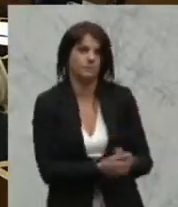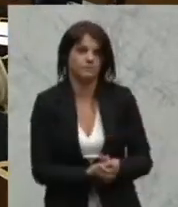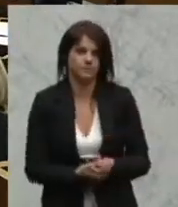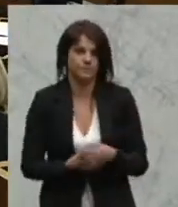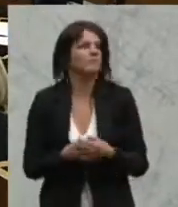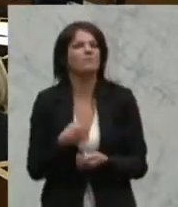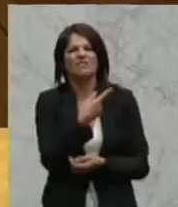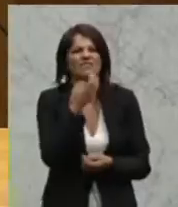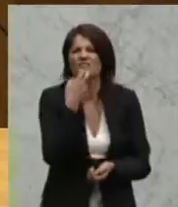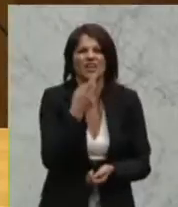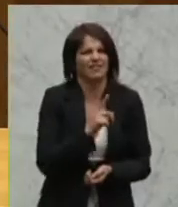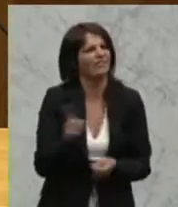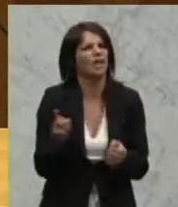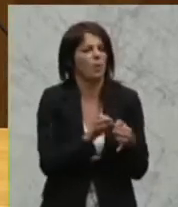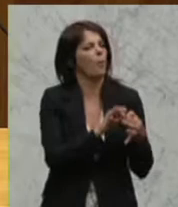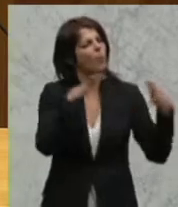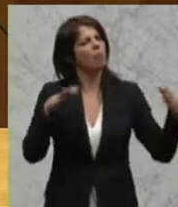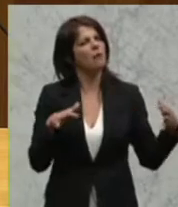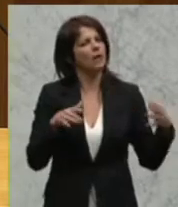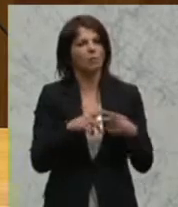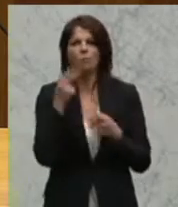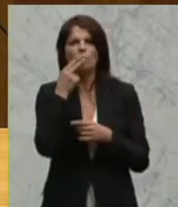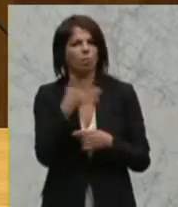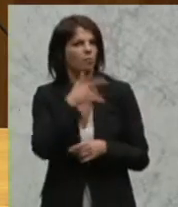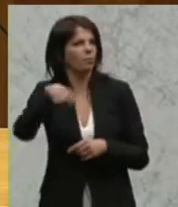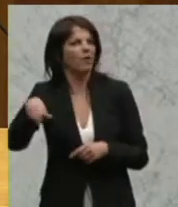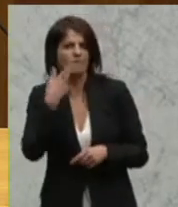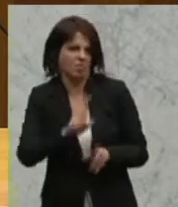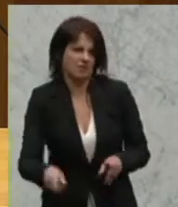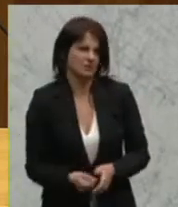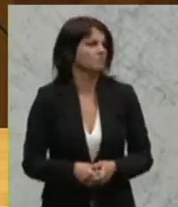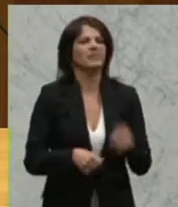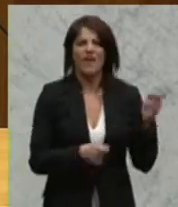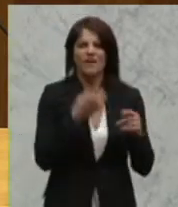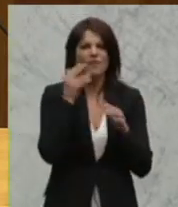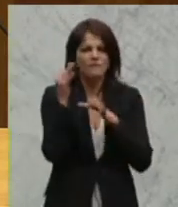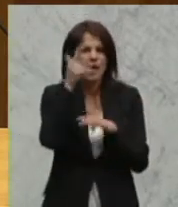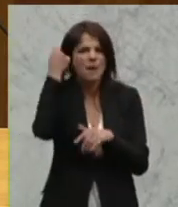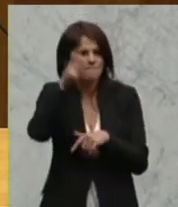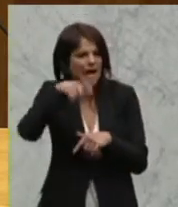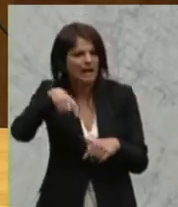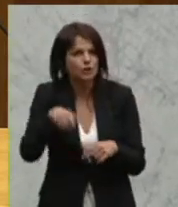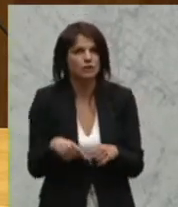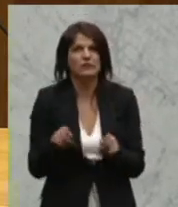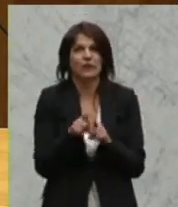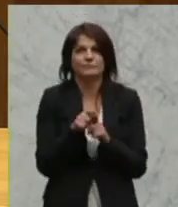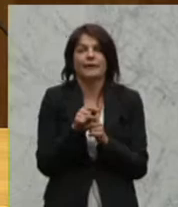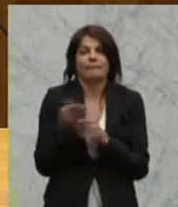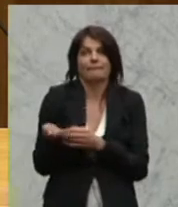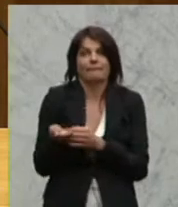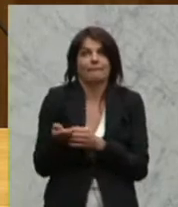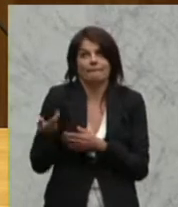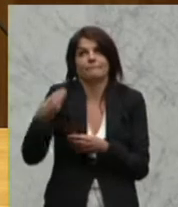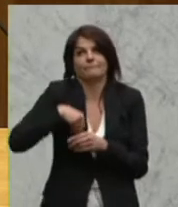Sie wollen ja keine unabhängigen und mündigen Bürger. Sie wollen möglichst viele Menschen, die von ihren Almosen abhängig sind.